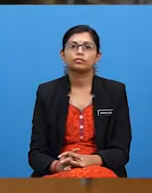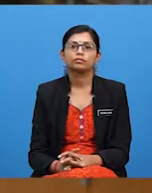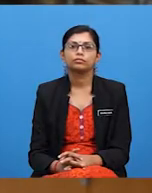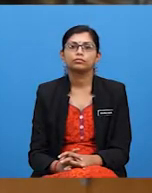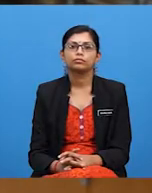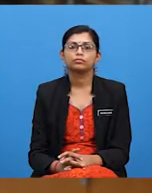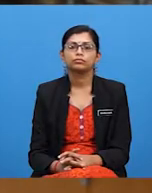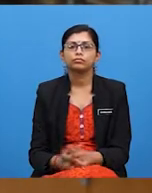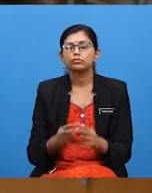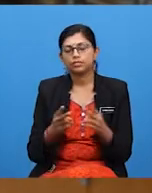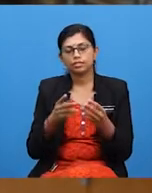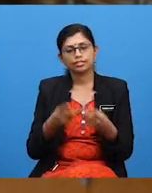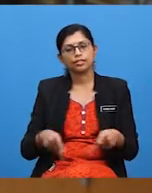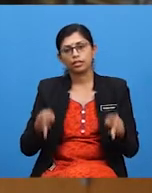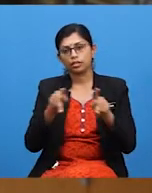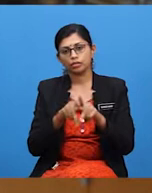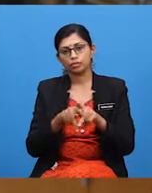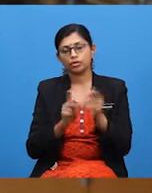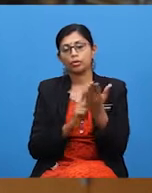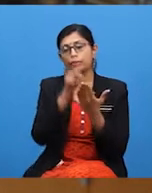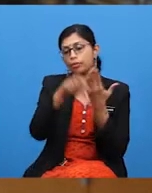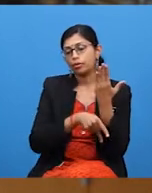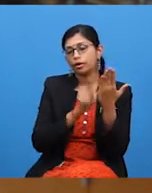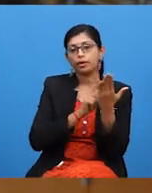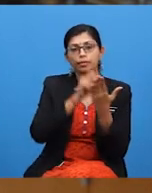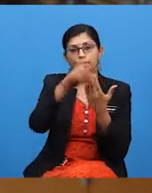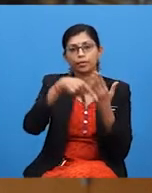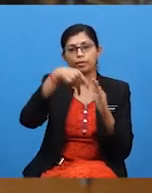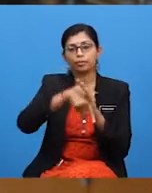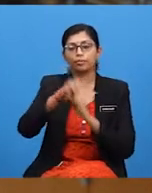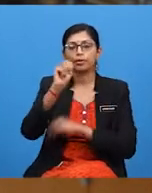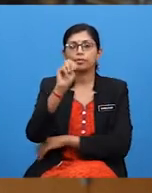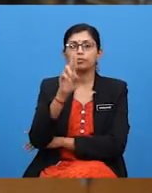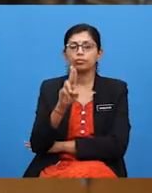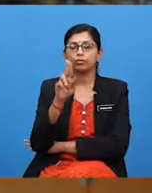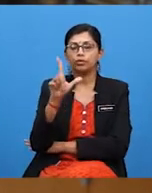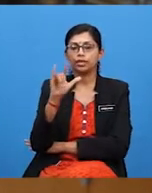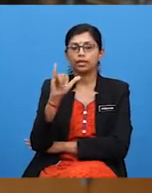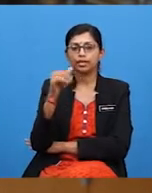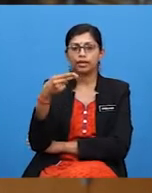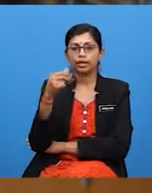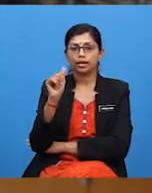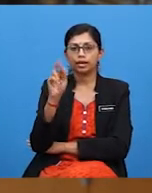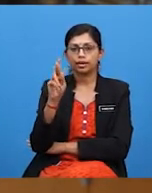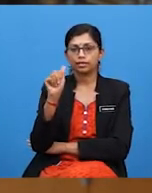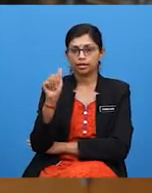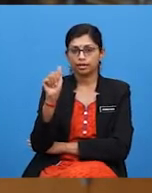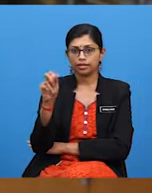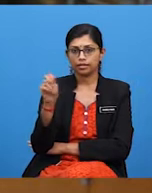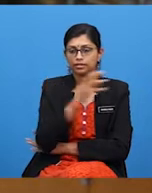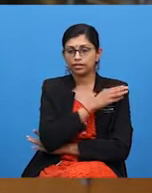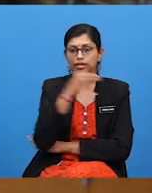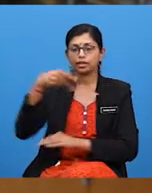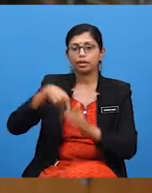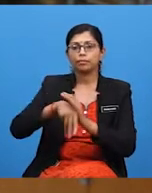itu, adalah penting program-program pemuliharaan dan pemeliharaan hutan